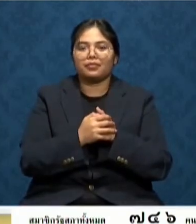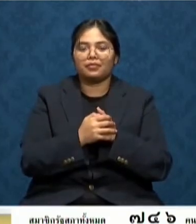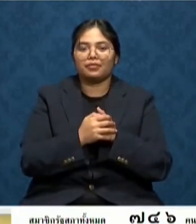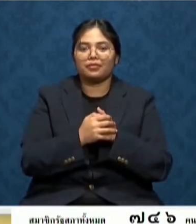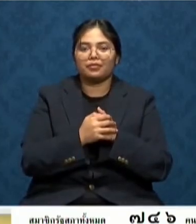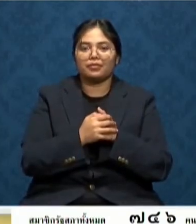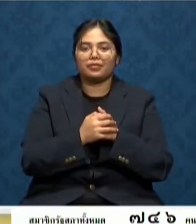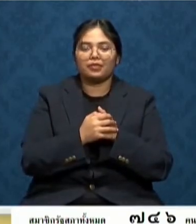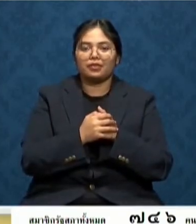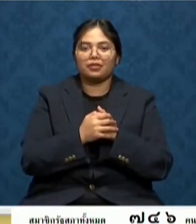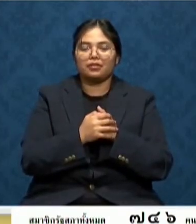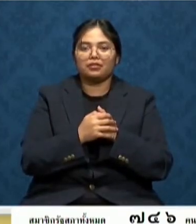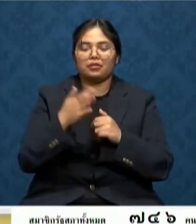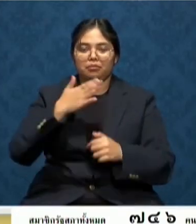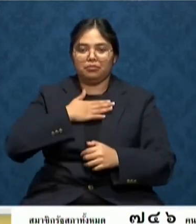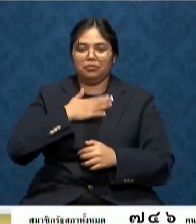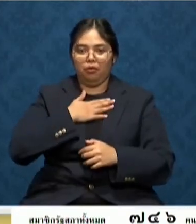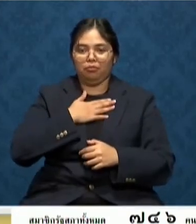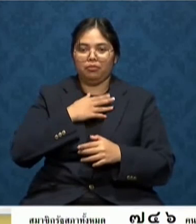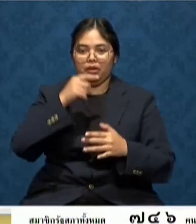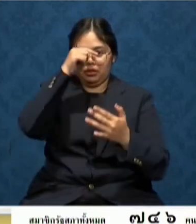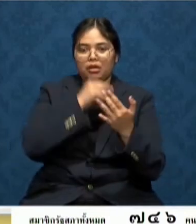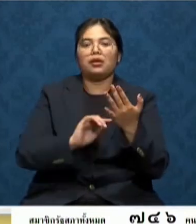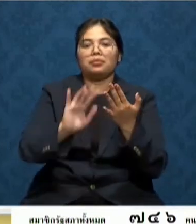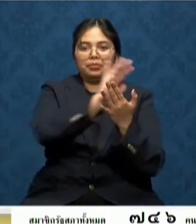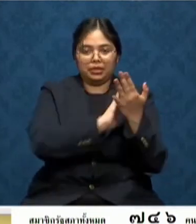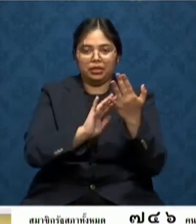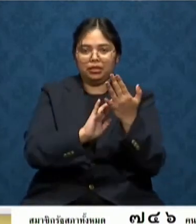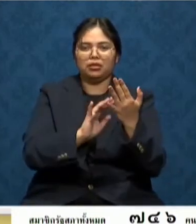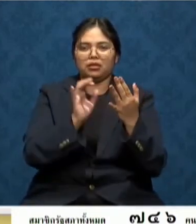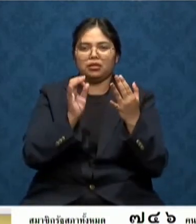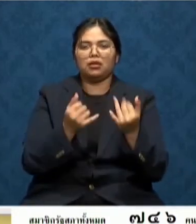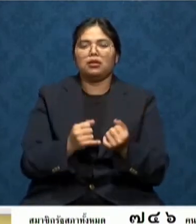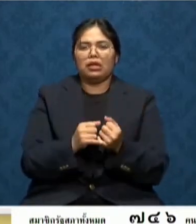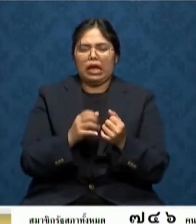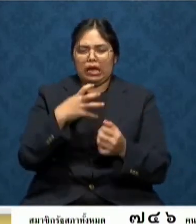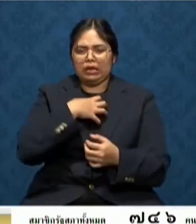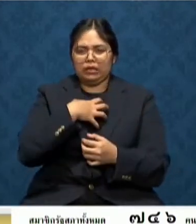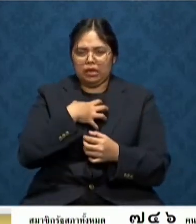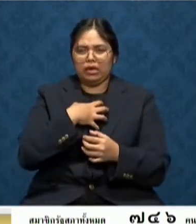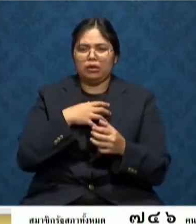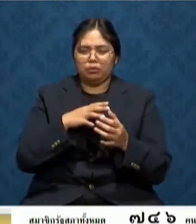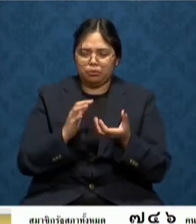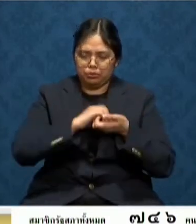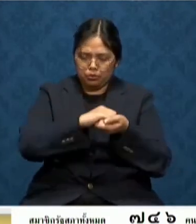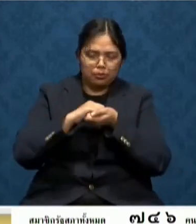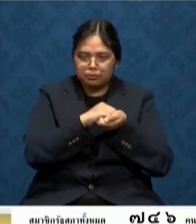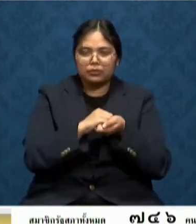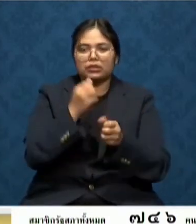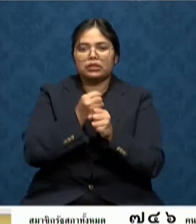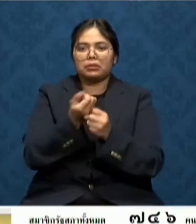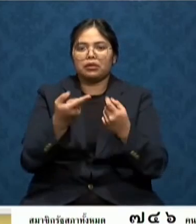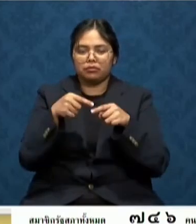ก็จะยจนะครับวาวี้ประเทศเราต้องการสมั สเทียต้ก making Lakescant is